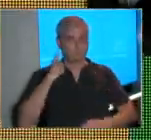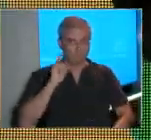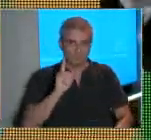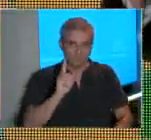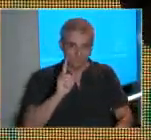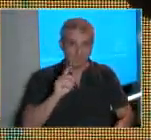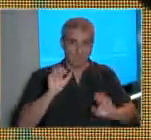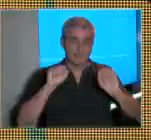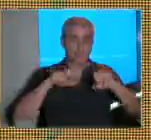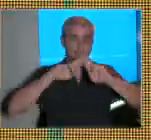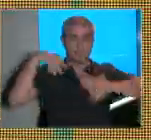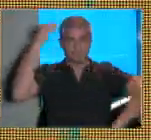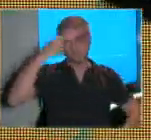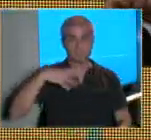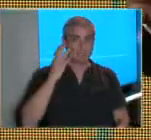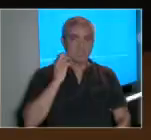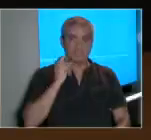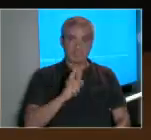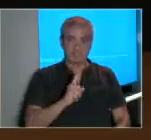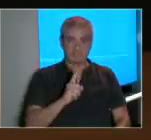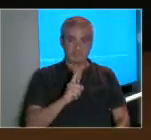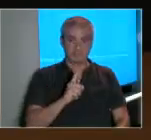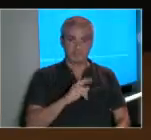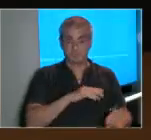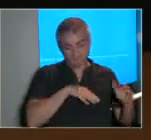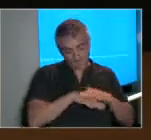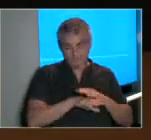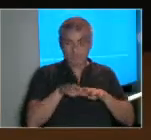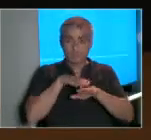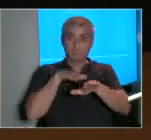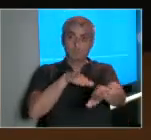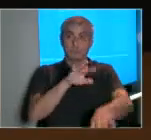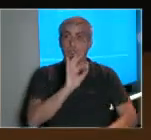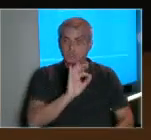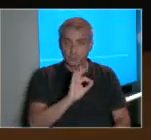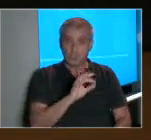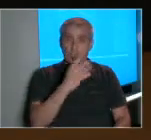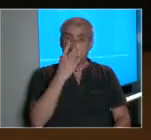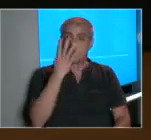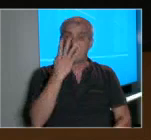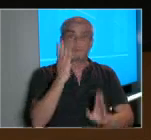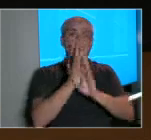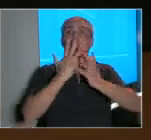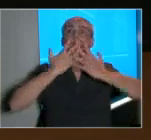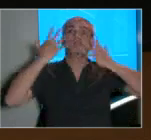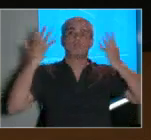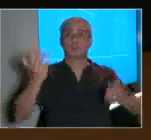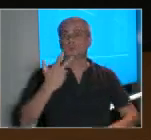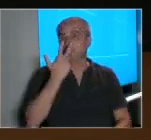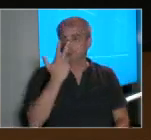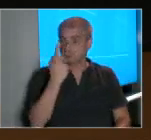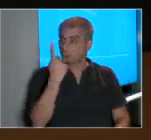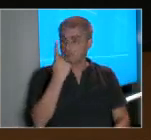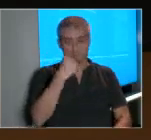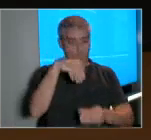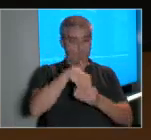טוב, נשיא הרשות הפלסטינית יאסר ערפאת מבריח בשיירה שלו ארבעה רב מחבלים, שלושה בכל